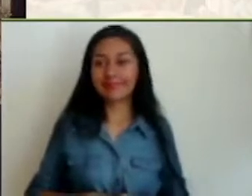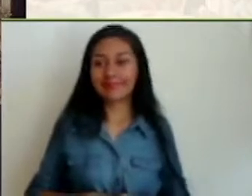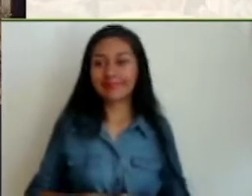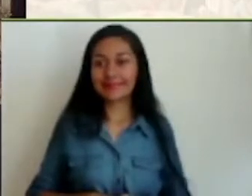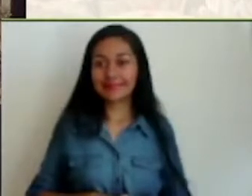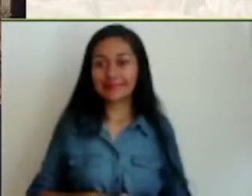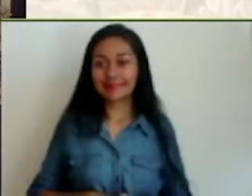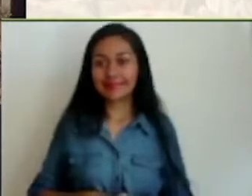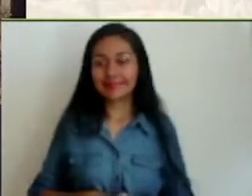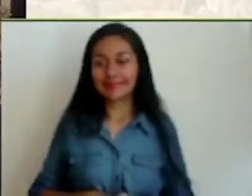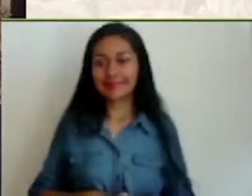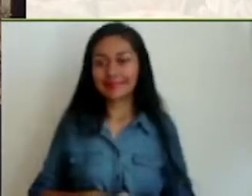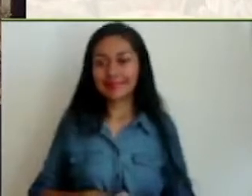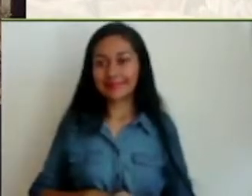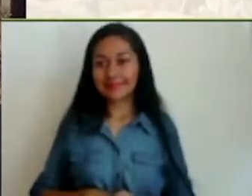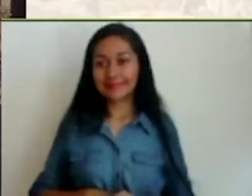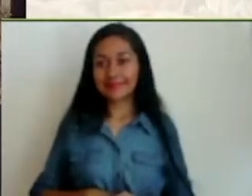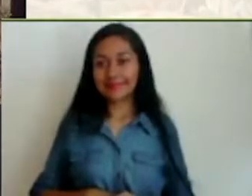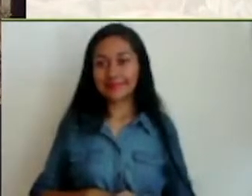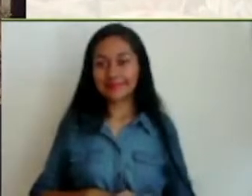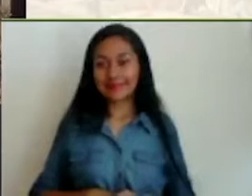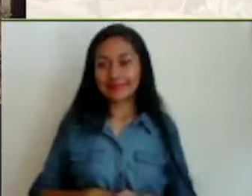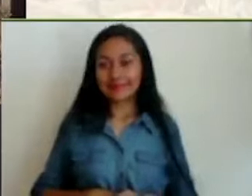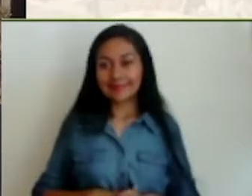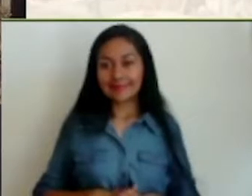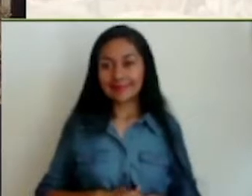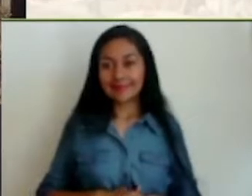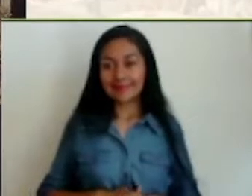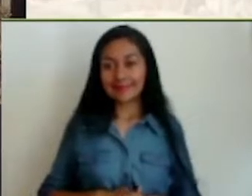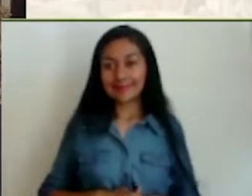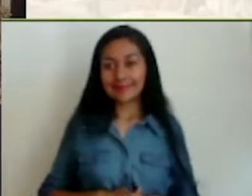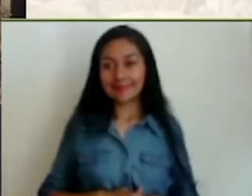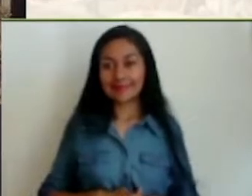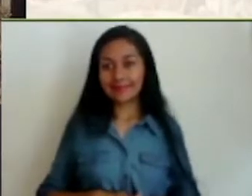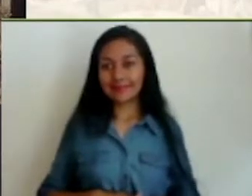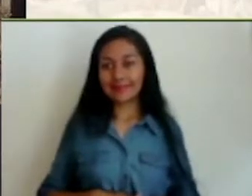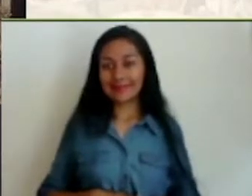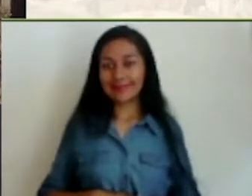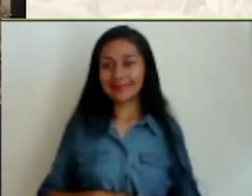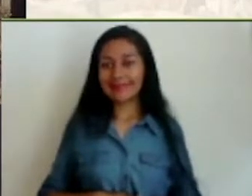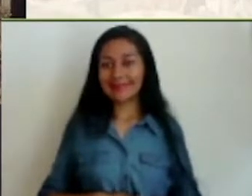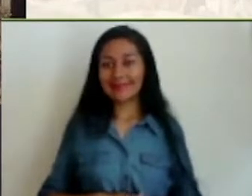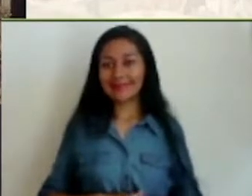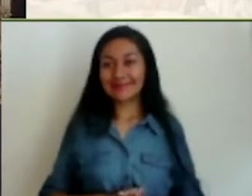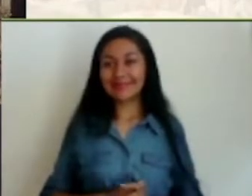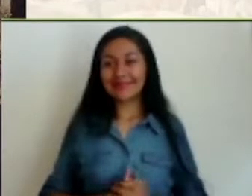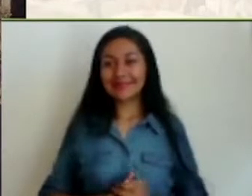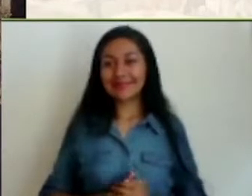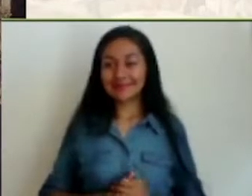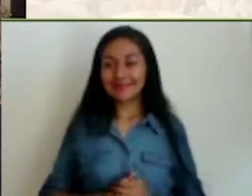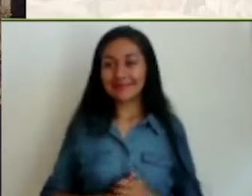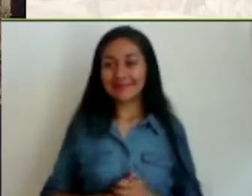chiesetta, tuttora esistente, si tratta dell'isola di Poveglia, che in parallelo col declinare della minaccia della